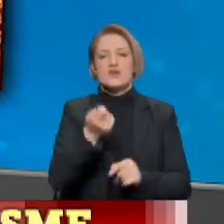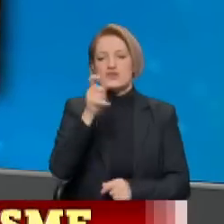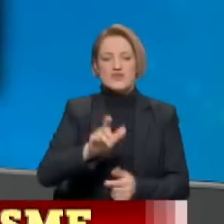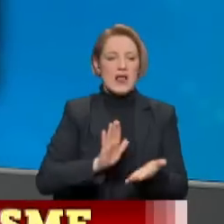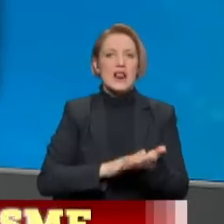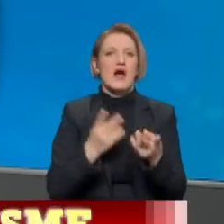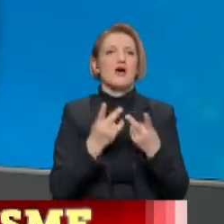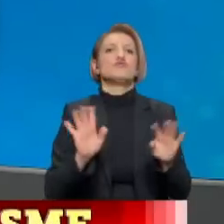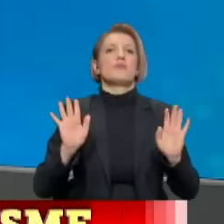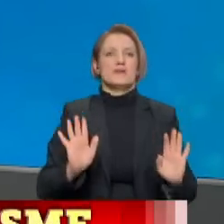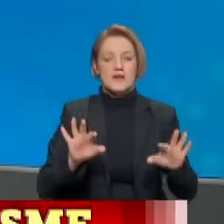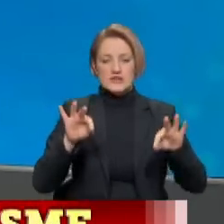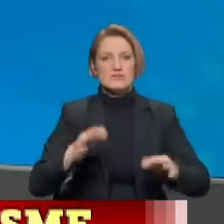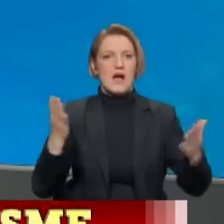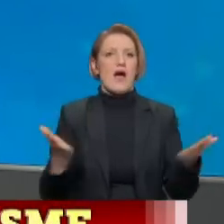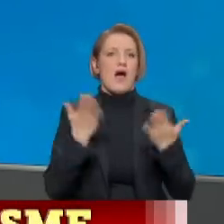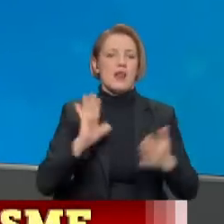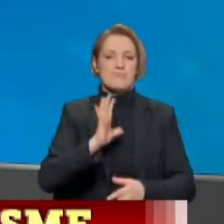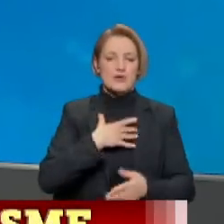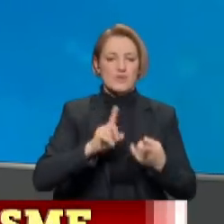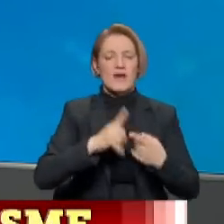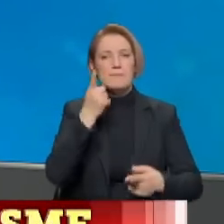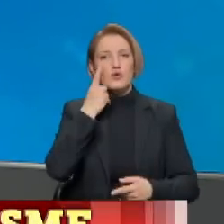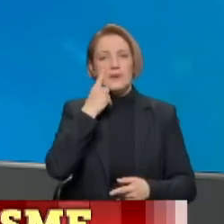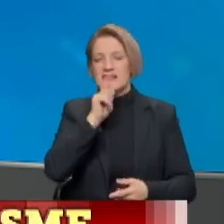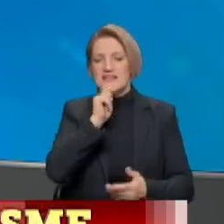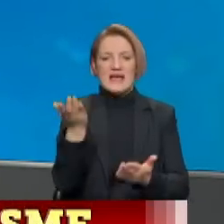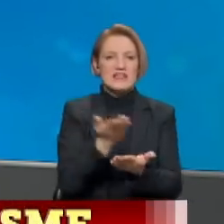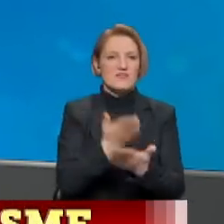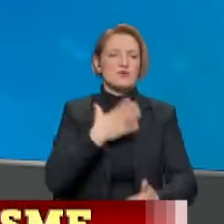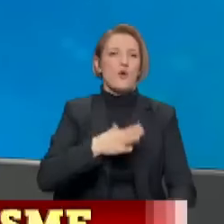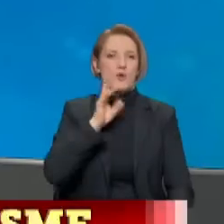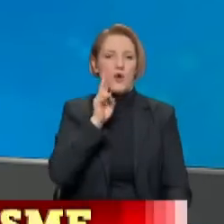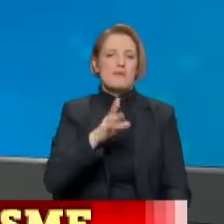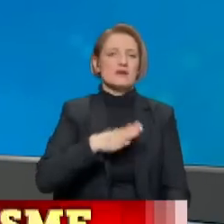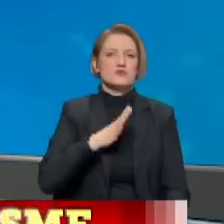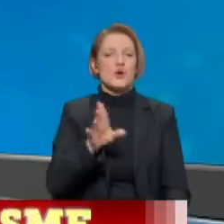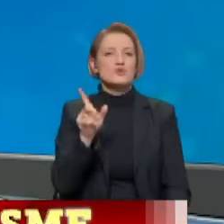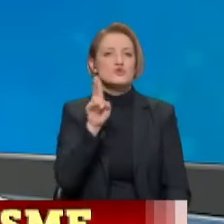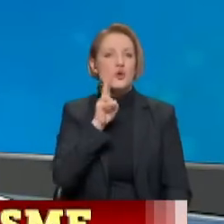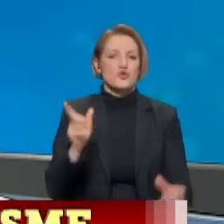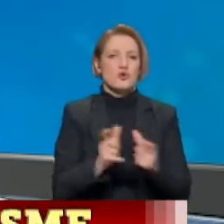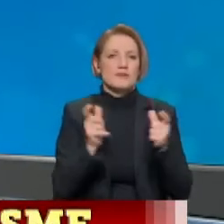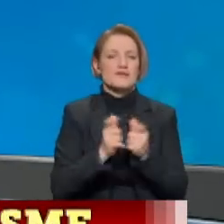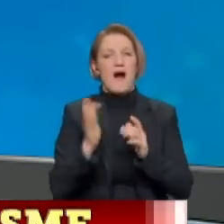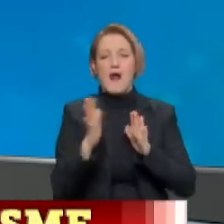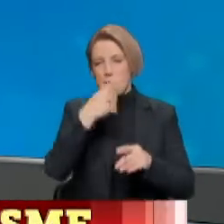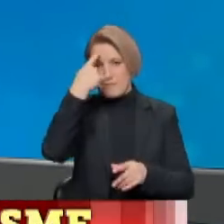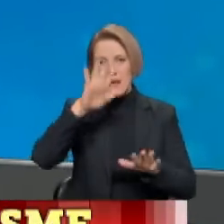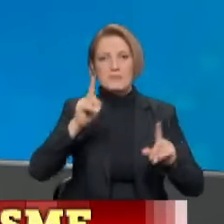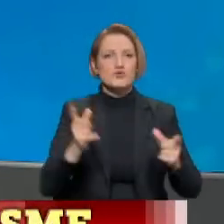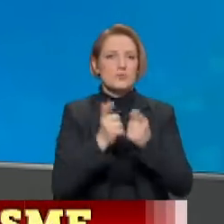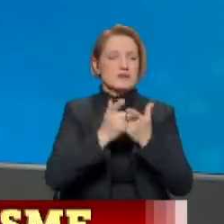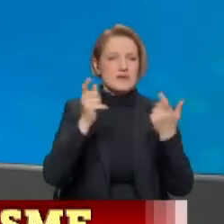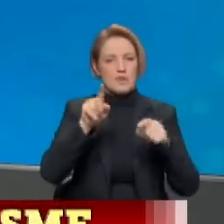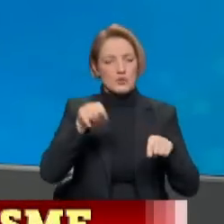elini açmadı. Şimdi hala işveren ve hükümetin teklifini görmek istiyor. Artık son toplantı. Belki arada bir toplantı daha yapılır.